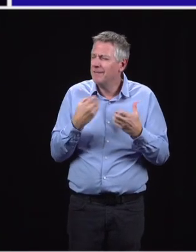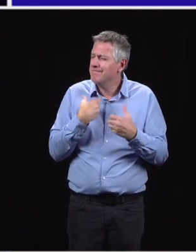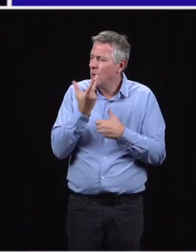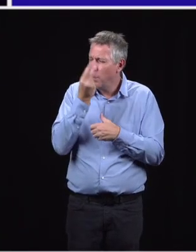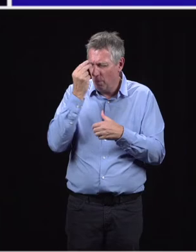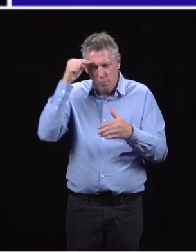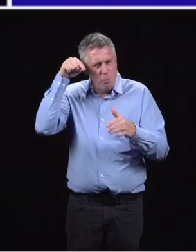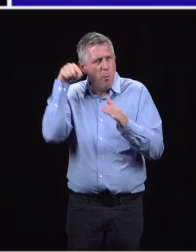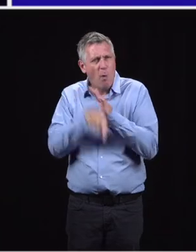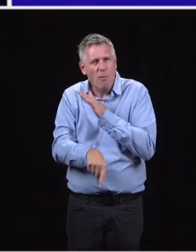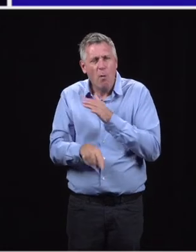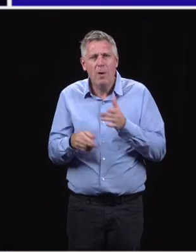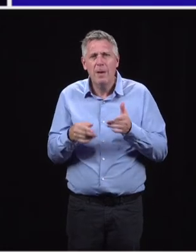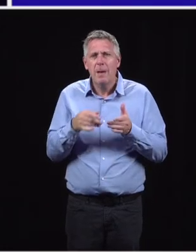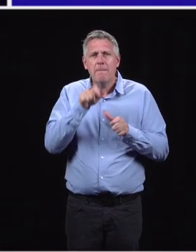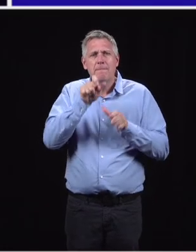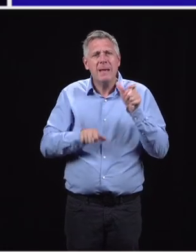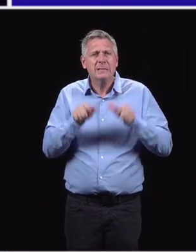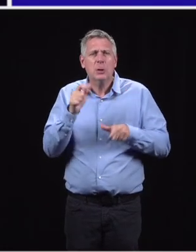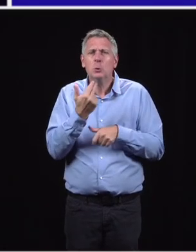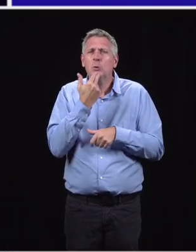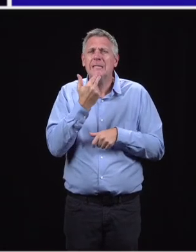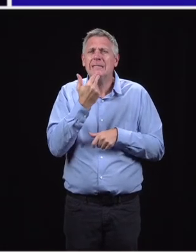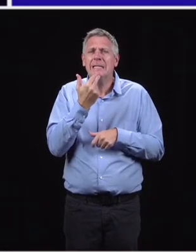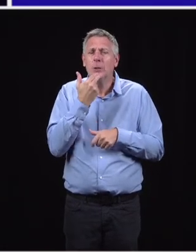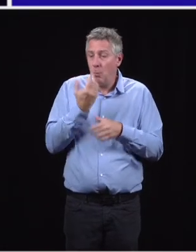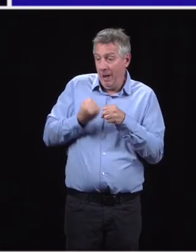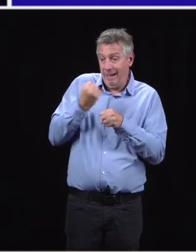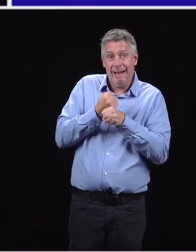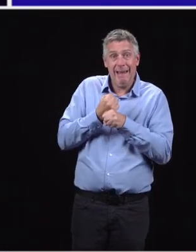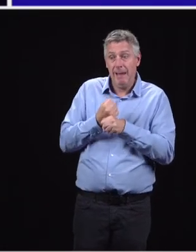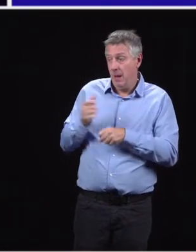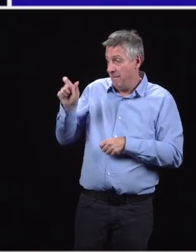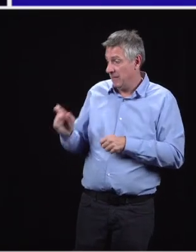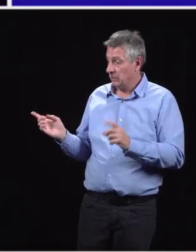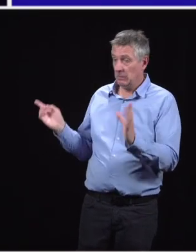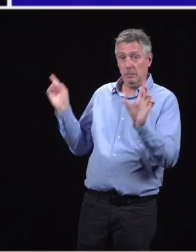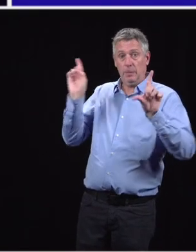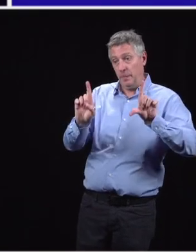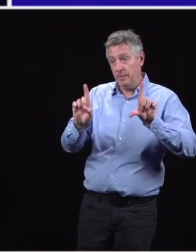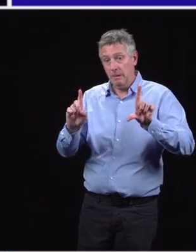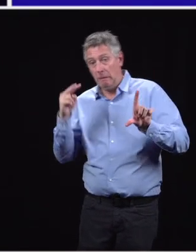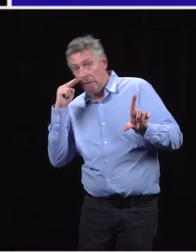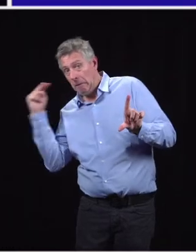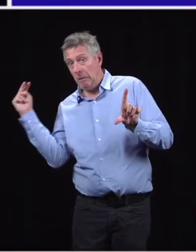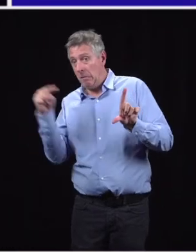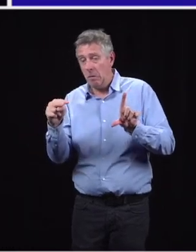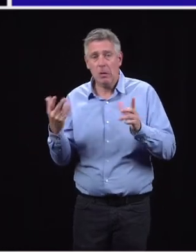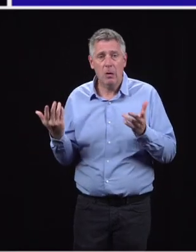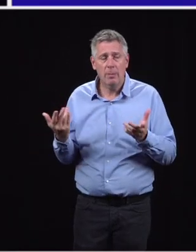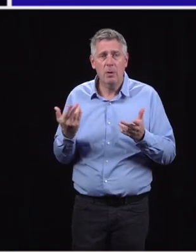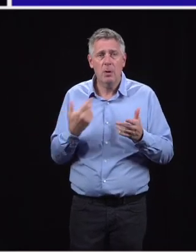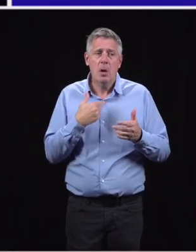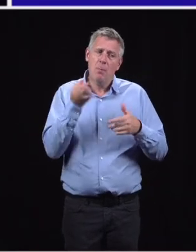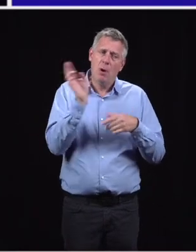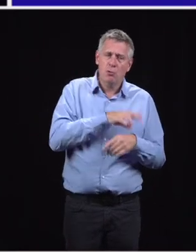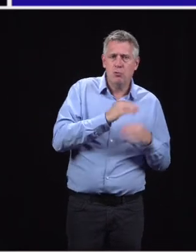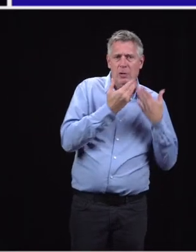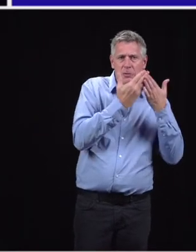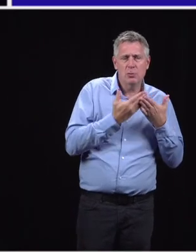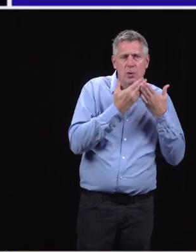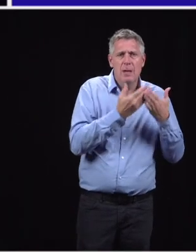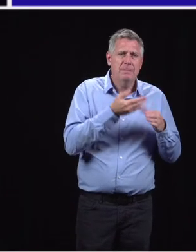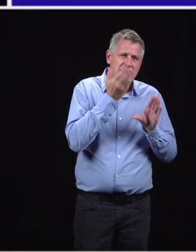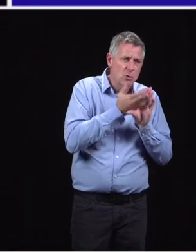parce que vivait en utilisateur face à ce que je crée et donc j'ai repris les études je fais en psychologie et puis en sens de l'éducation et